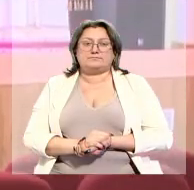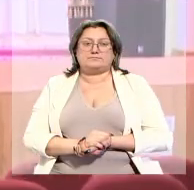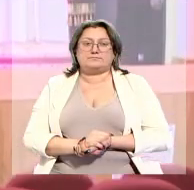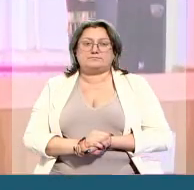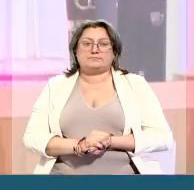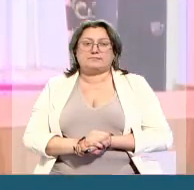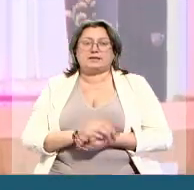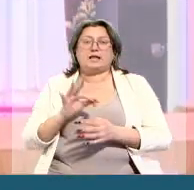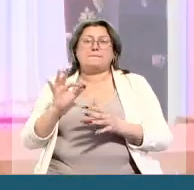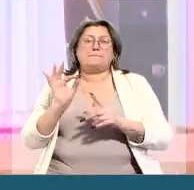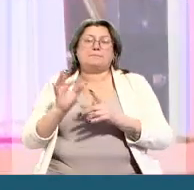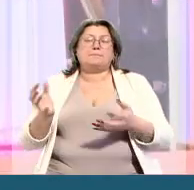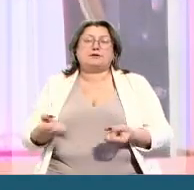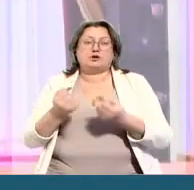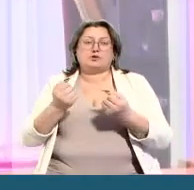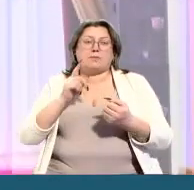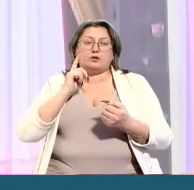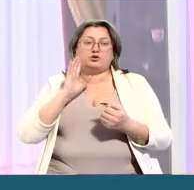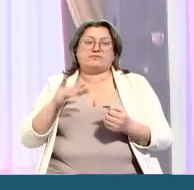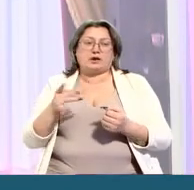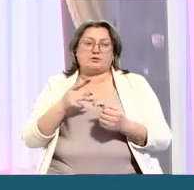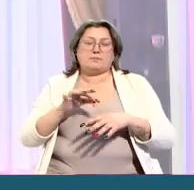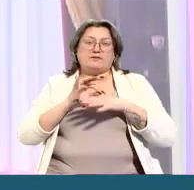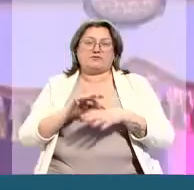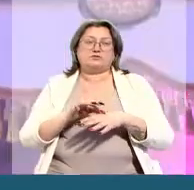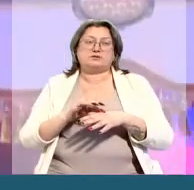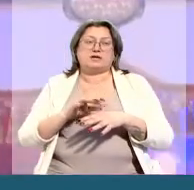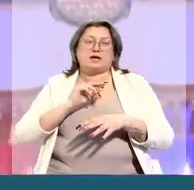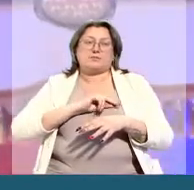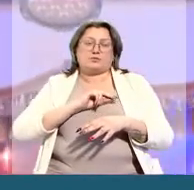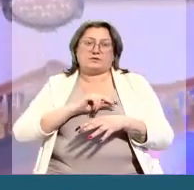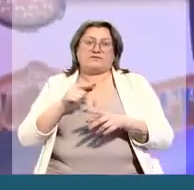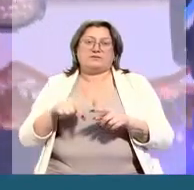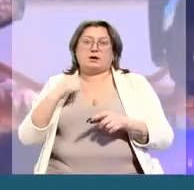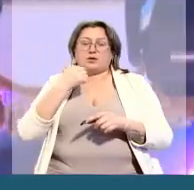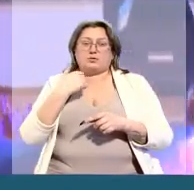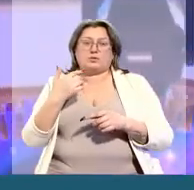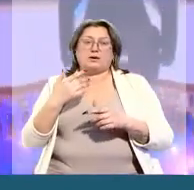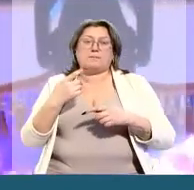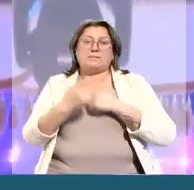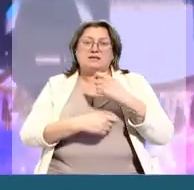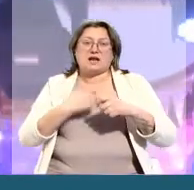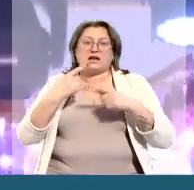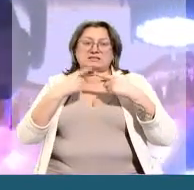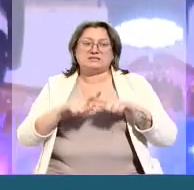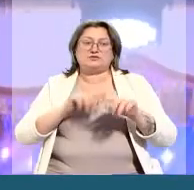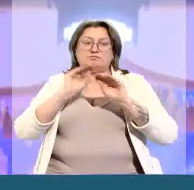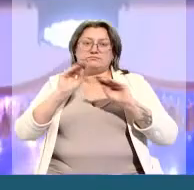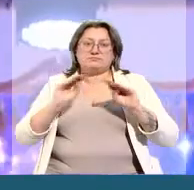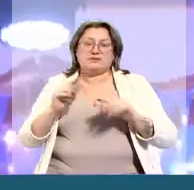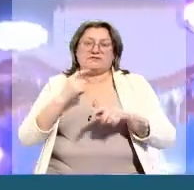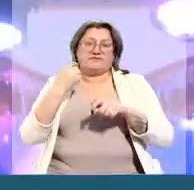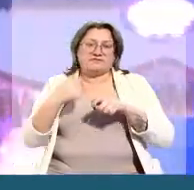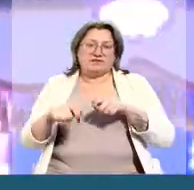Унирле жастарды қолдау мақсатында ауданда біршама жұмыстар атқарылуда. Биылғы жылы материалдық техникалық база 36